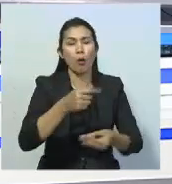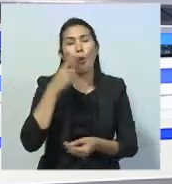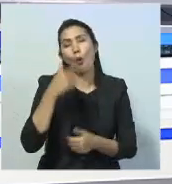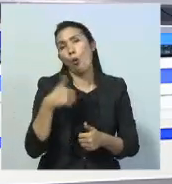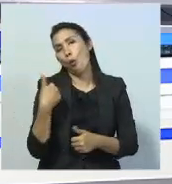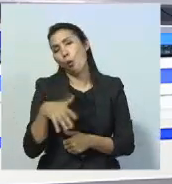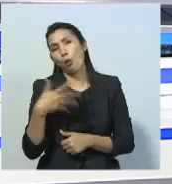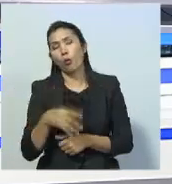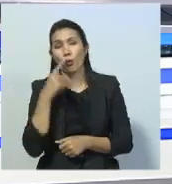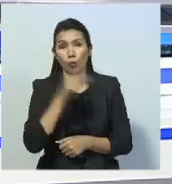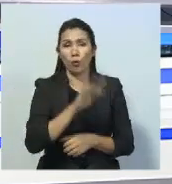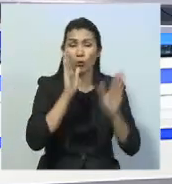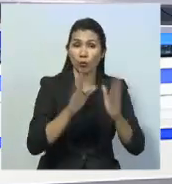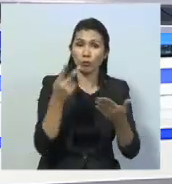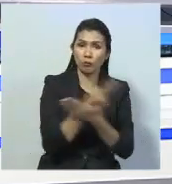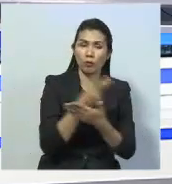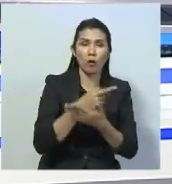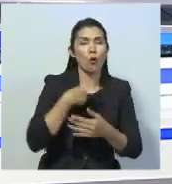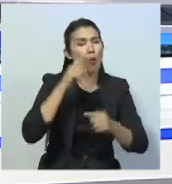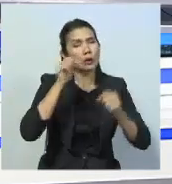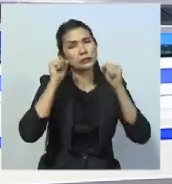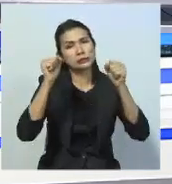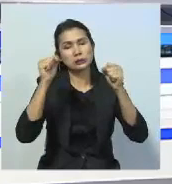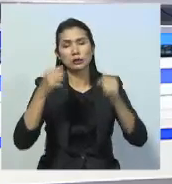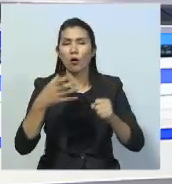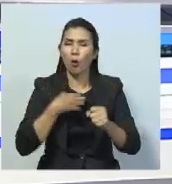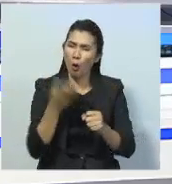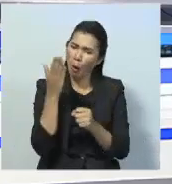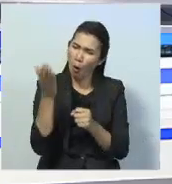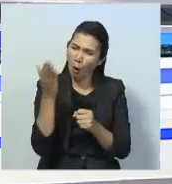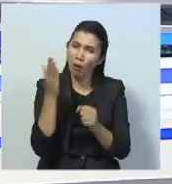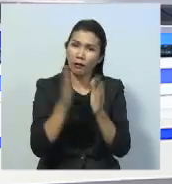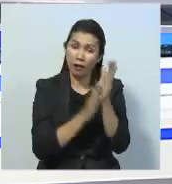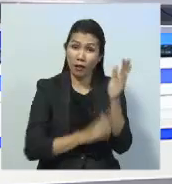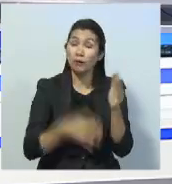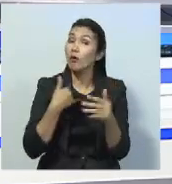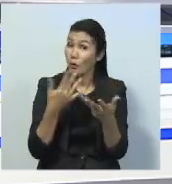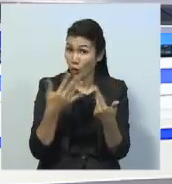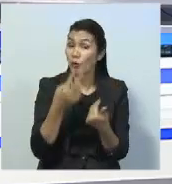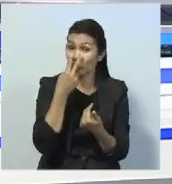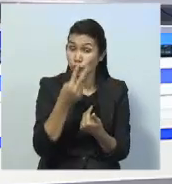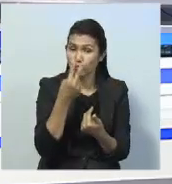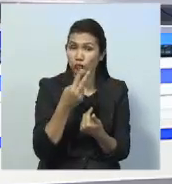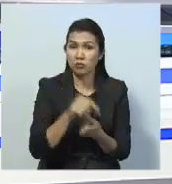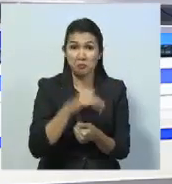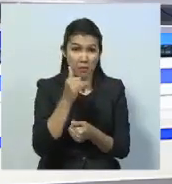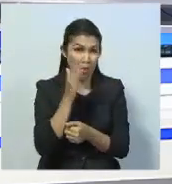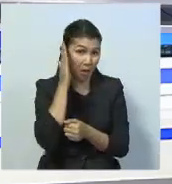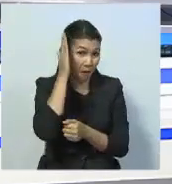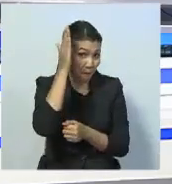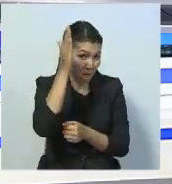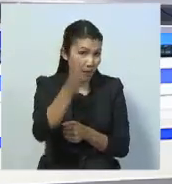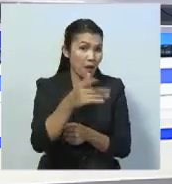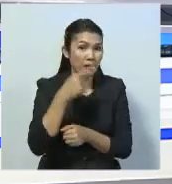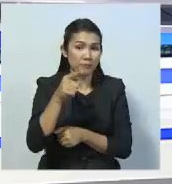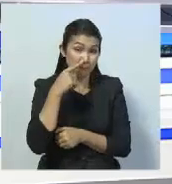เนี่ยเขาบอกเลยว่าคนกาญจนบุรีเนี่ยถึงกับเฮกันเลยเพราะว่าเรียกร้องกันมานานเดี๋ยวรอดูว่าอันนี้น่าจะเป็นแลนด์มาร์คแห่งใหม่คุณปัทมาพ